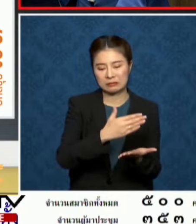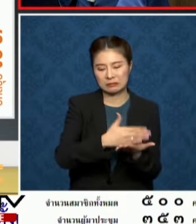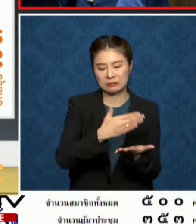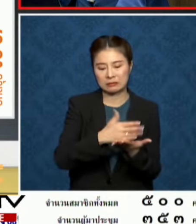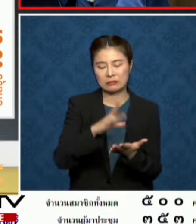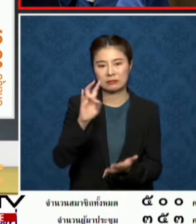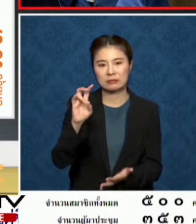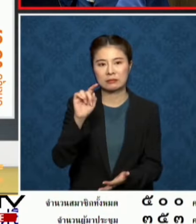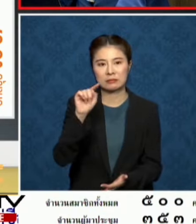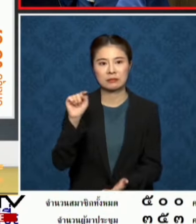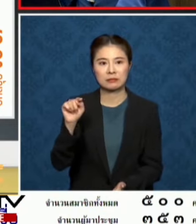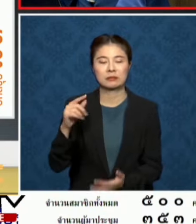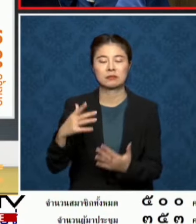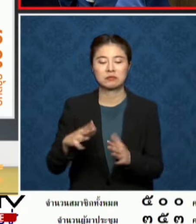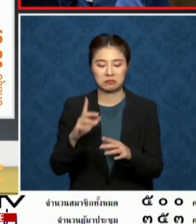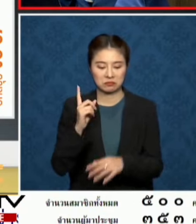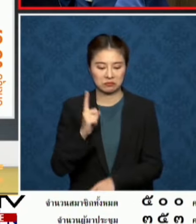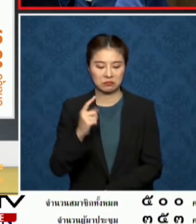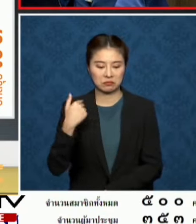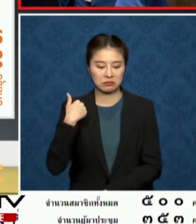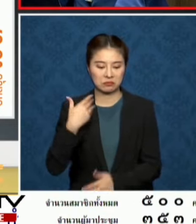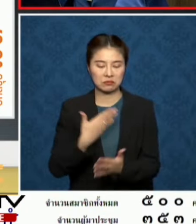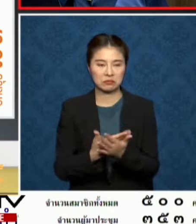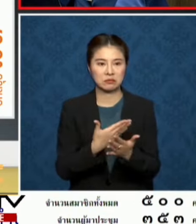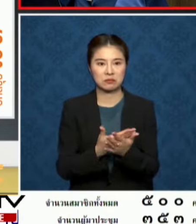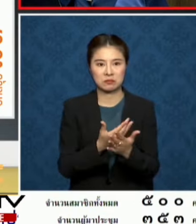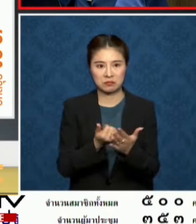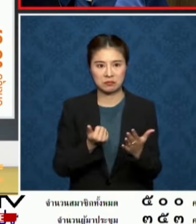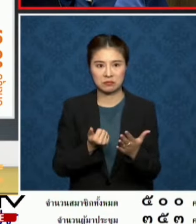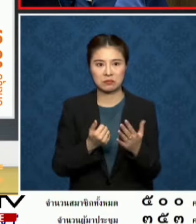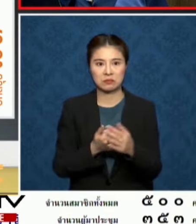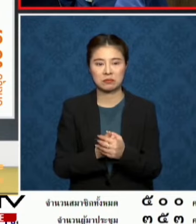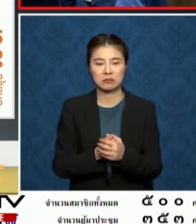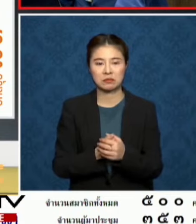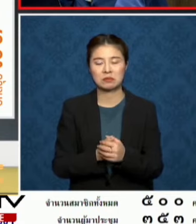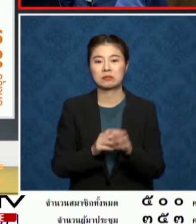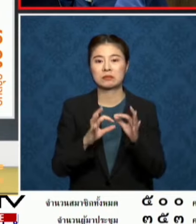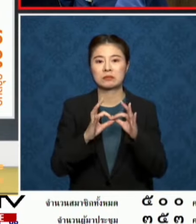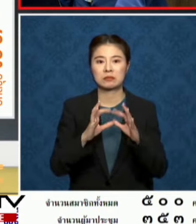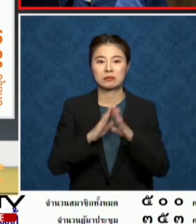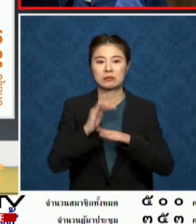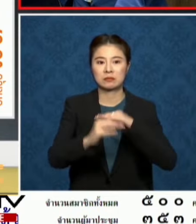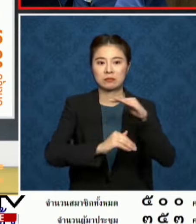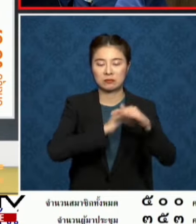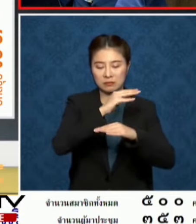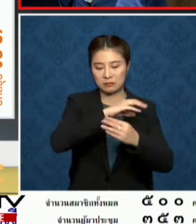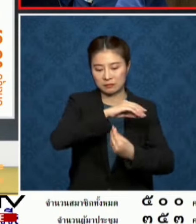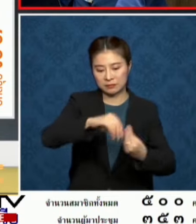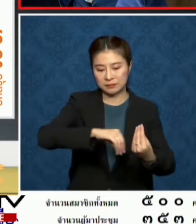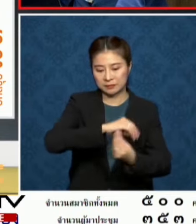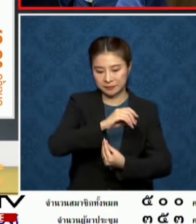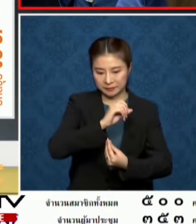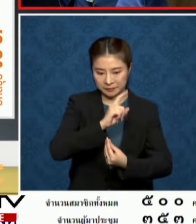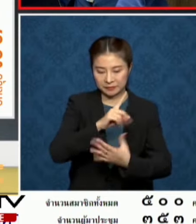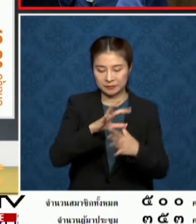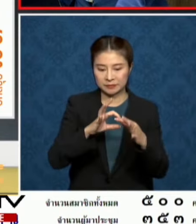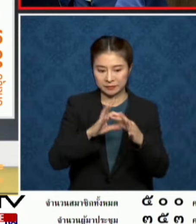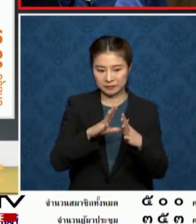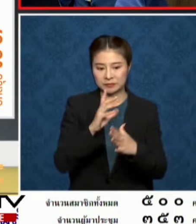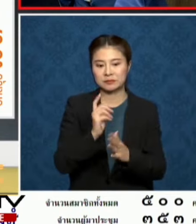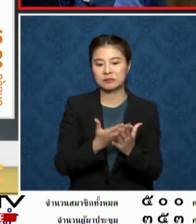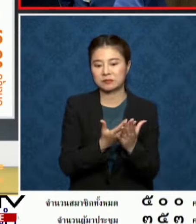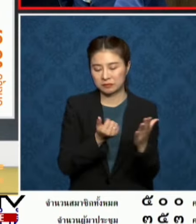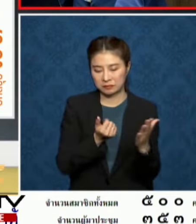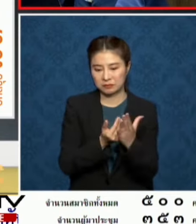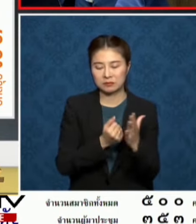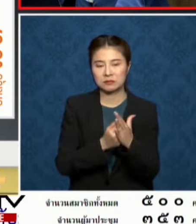ะมันต้องมีการเบิกจ่ายเท่านั้นถึงจะมีผลต่อการพัฒนาเศรษฐกิจหรือว่าการเจริญเติบโตทางเศรษฐกิจของประเทศที่กำลัง